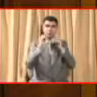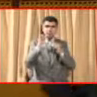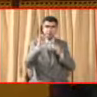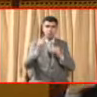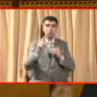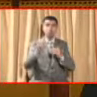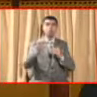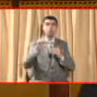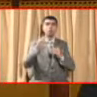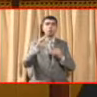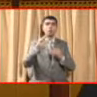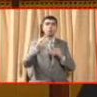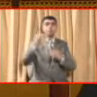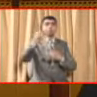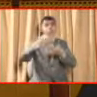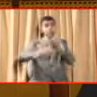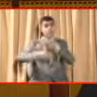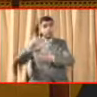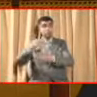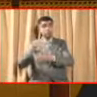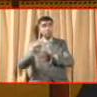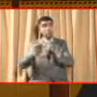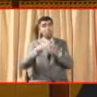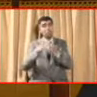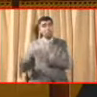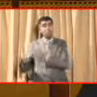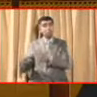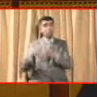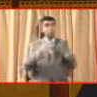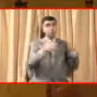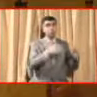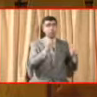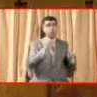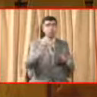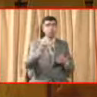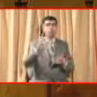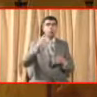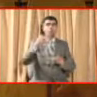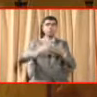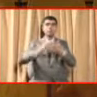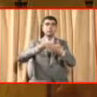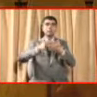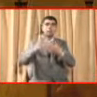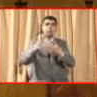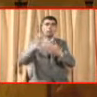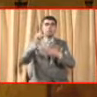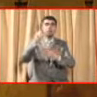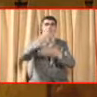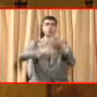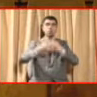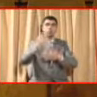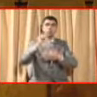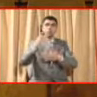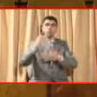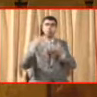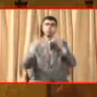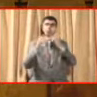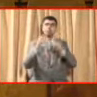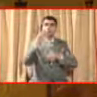الآخر بخصوص إحدى واجبات هذا الأخير بمقتضى هذا الاتفاق، تتم تسويته بقدر الإمكان بالتراضي عن